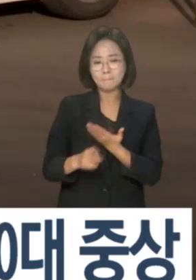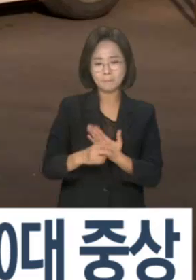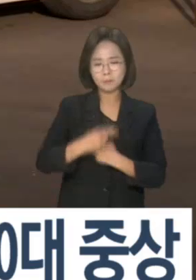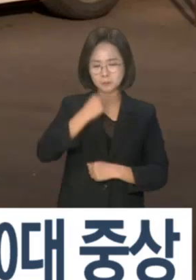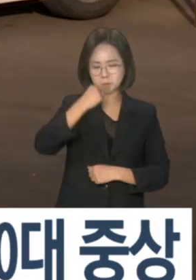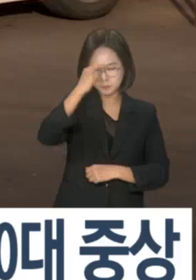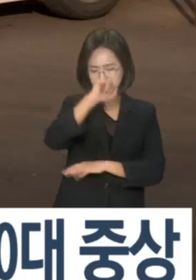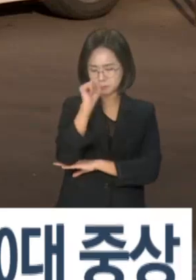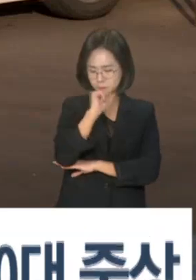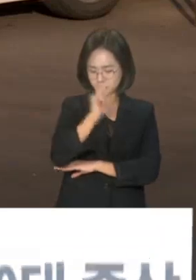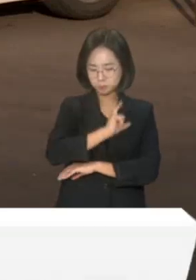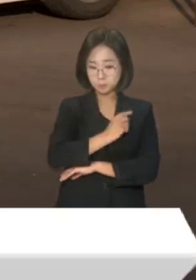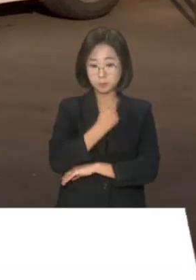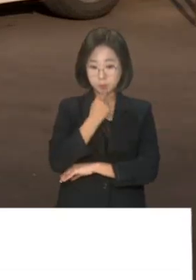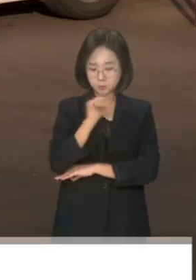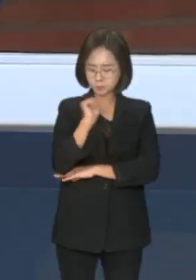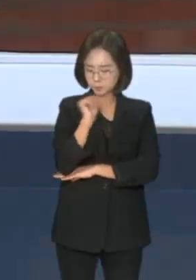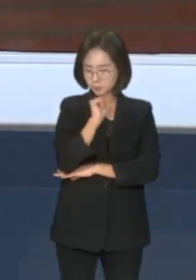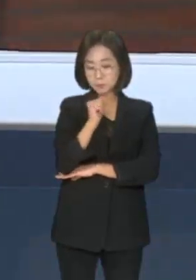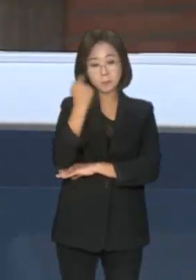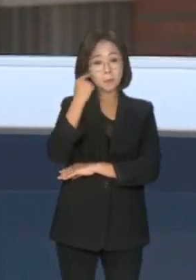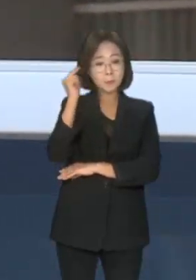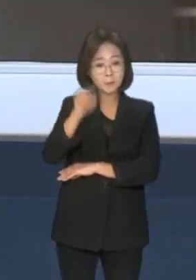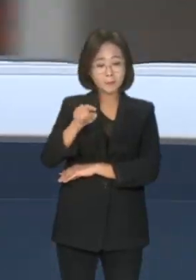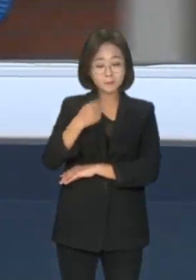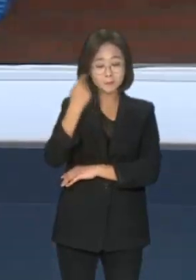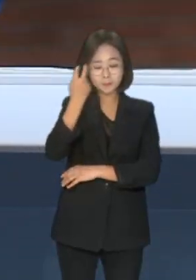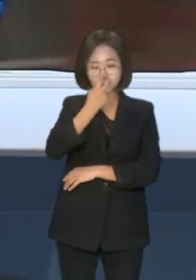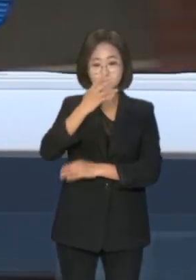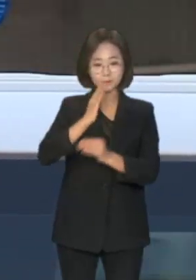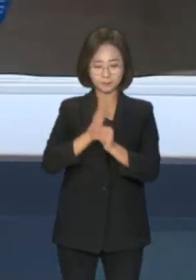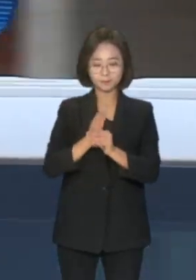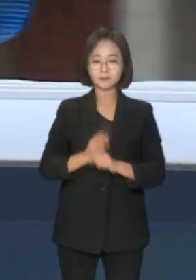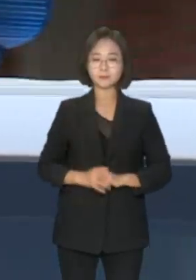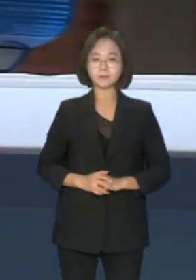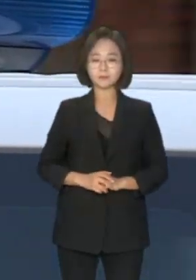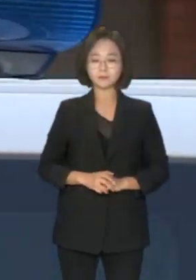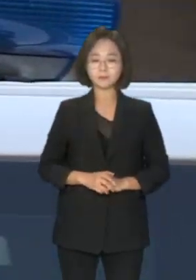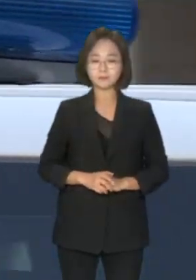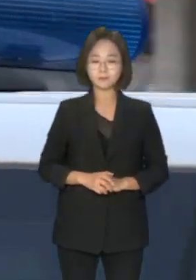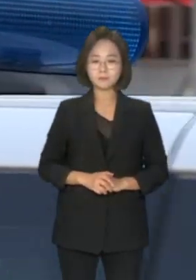음주운전과 무면허 운전 등의 혐의로 입건해 사고 경의를 조사할 예정입니다